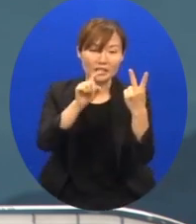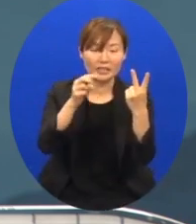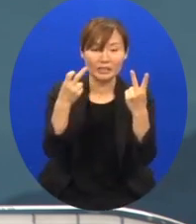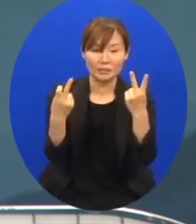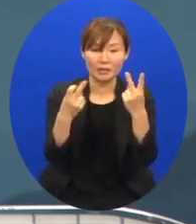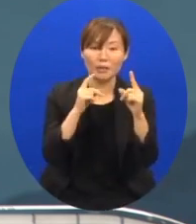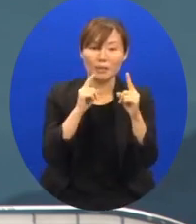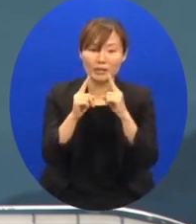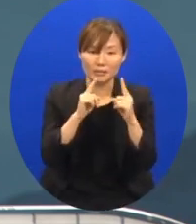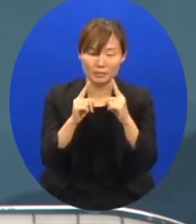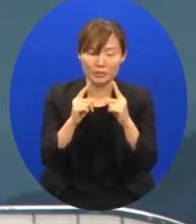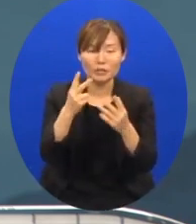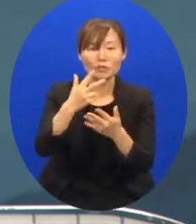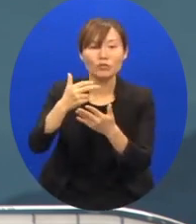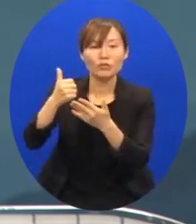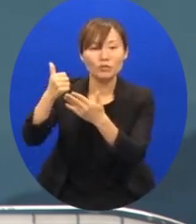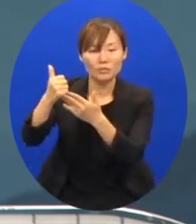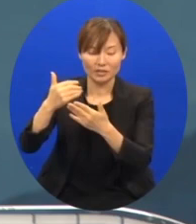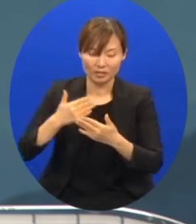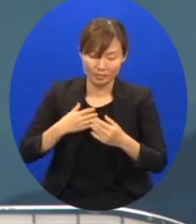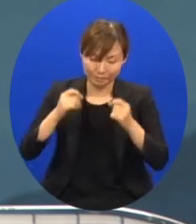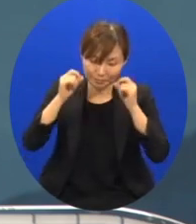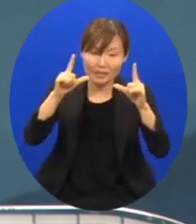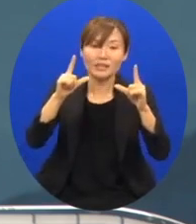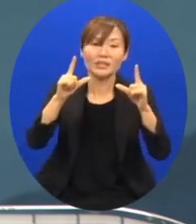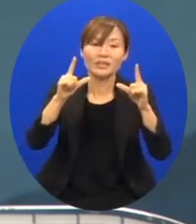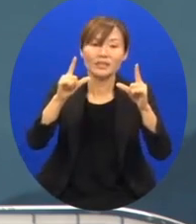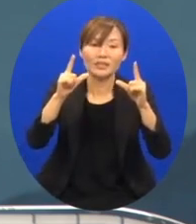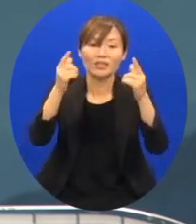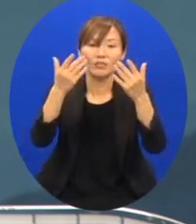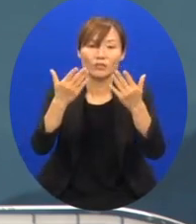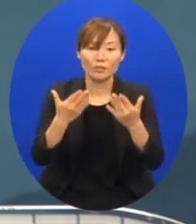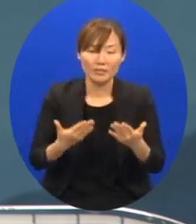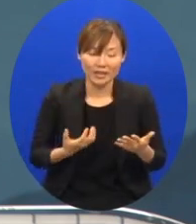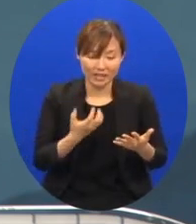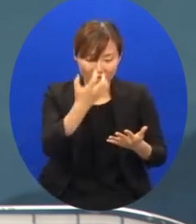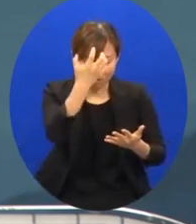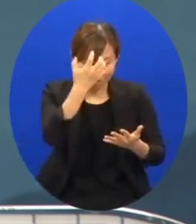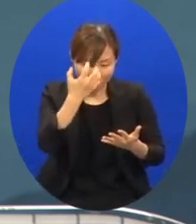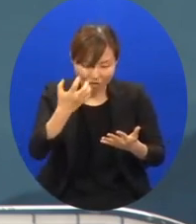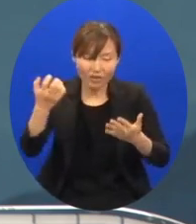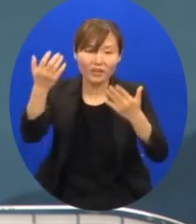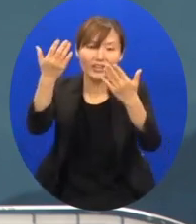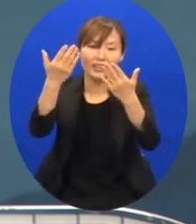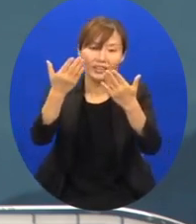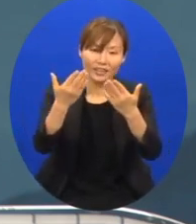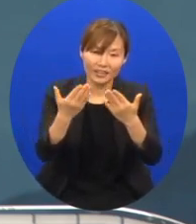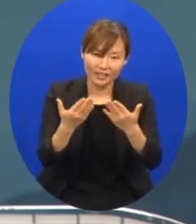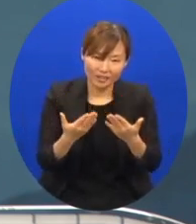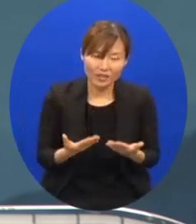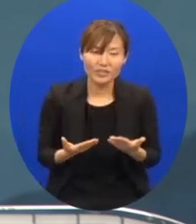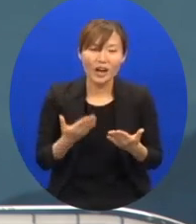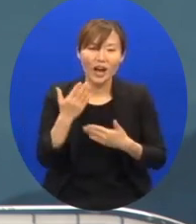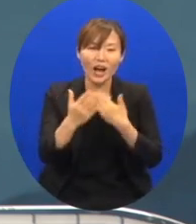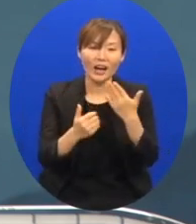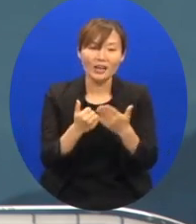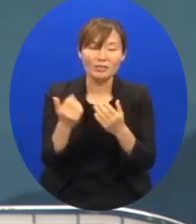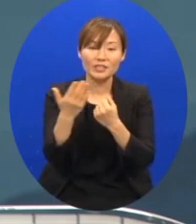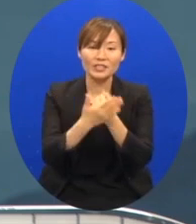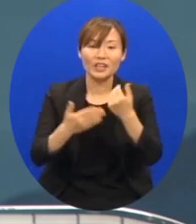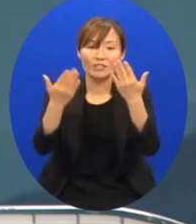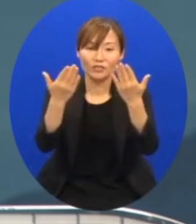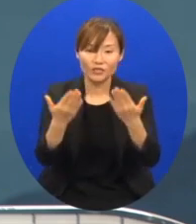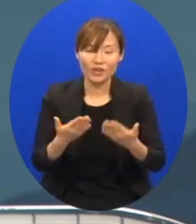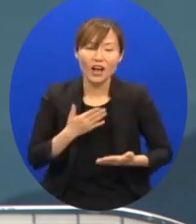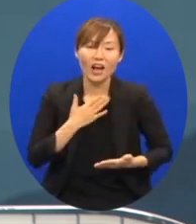저에게 눈을 열었어 하나님께로 운영이 내 안에 계셔서 나로 하여금 하나님이 은혜로 주신 것을